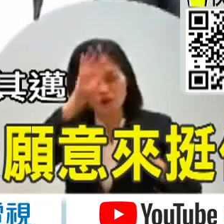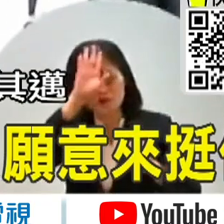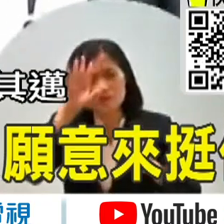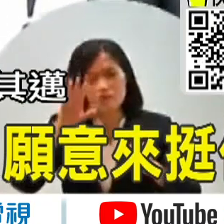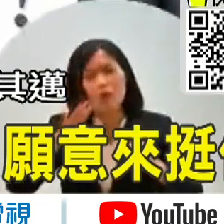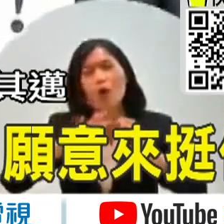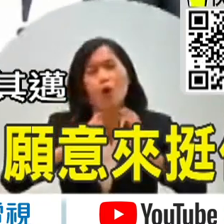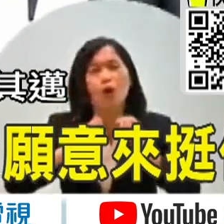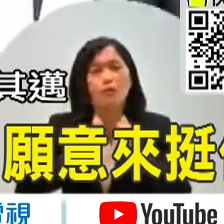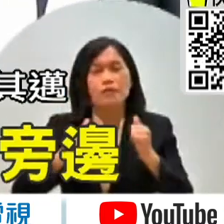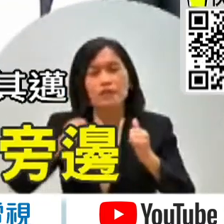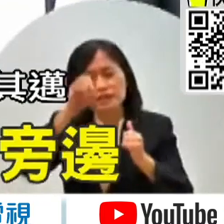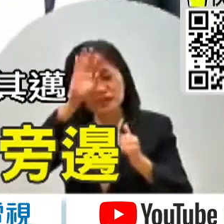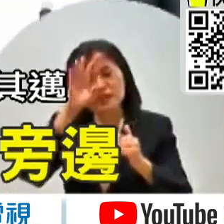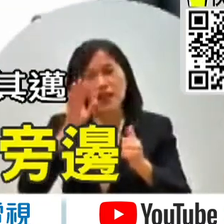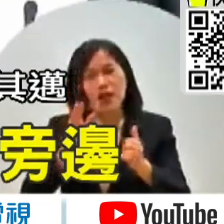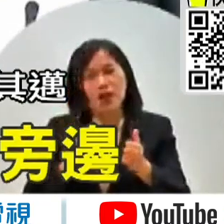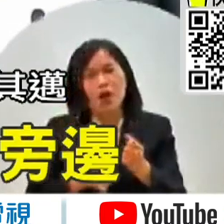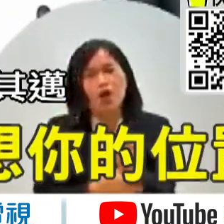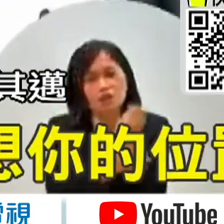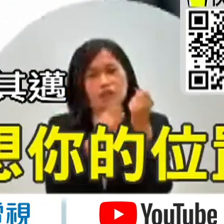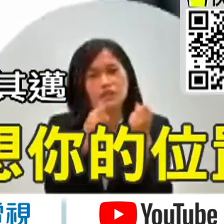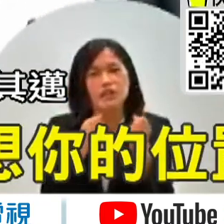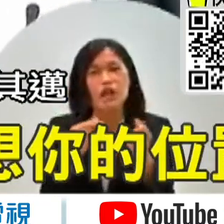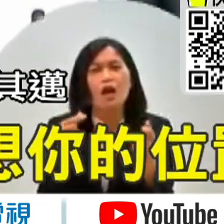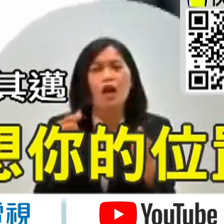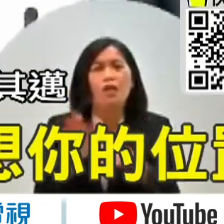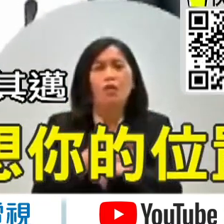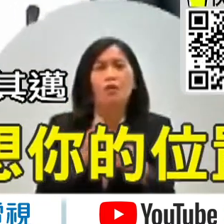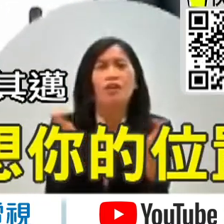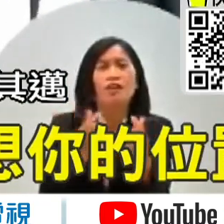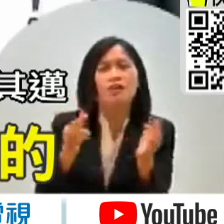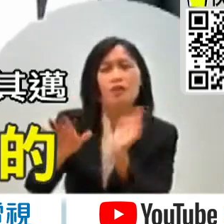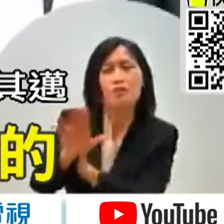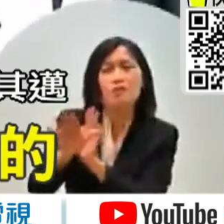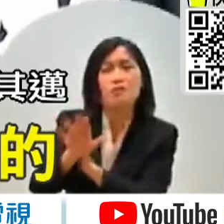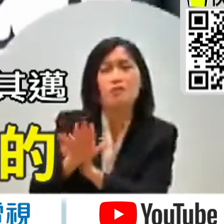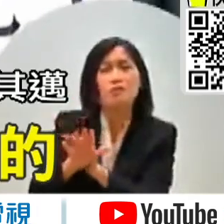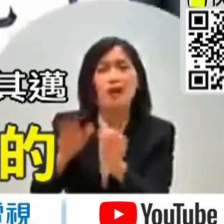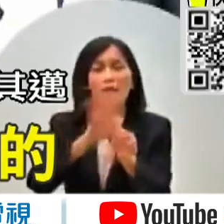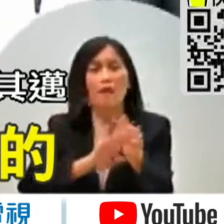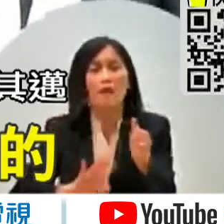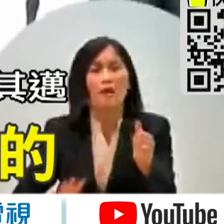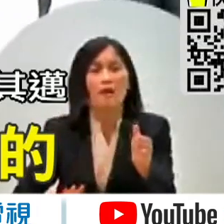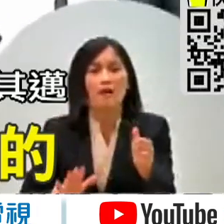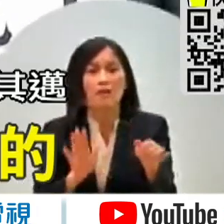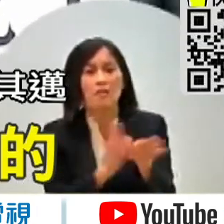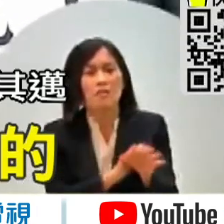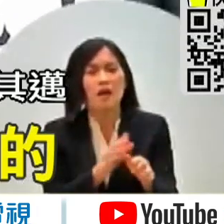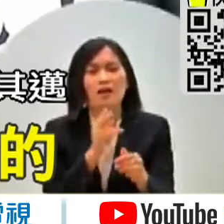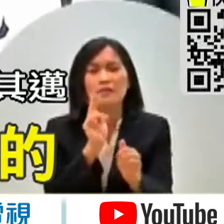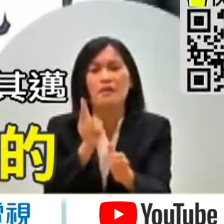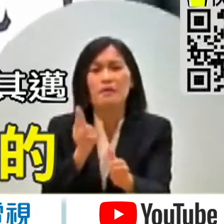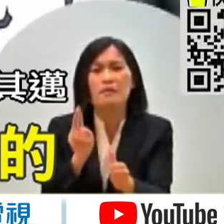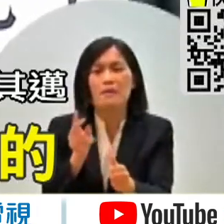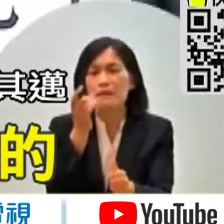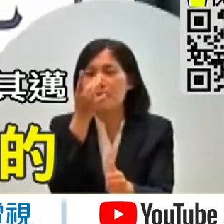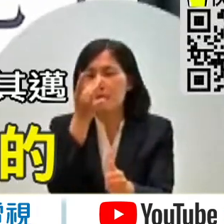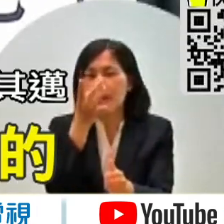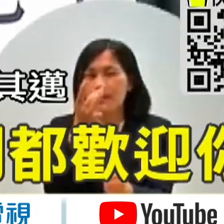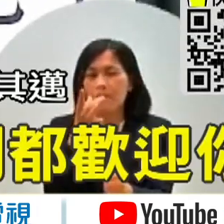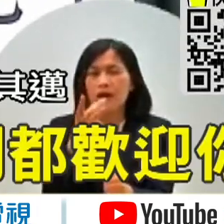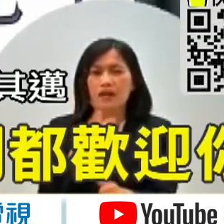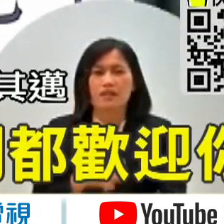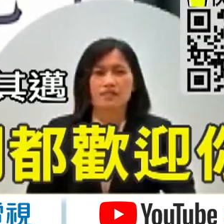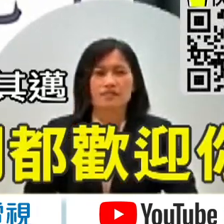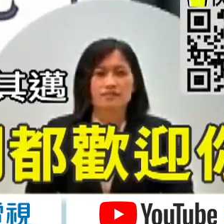听你啦。未想伫你坐伫边啊倒边看的，这个是要嘲笑你的，正边叫你叫袂行的啦。姐